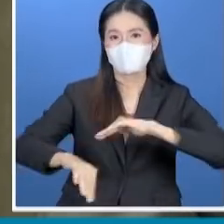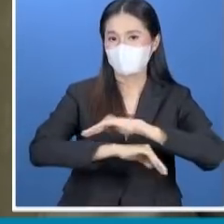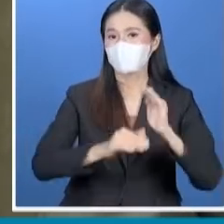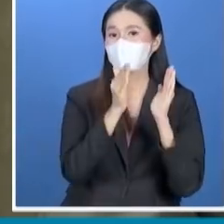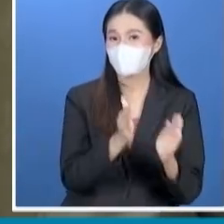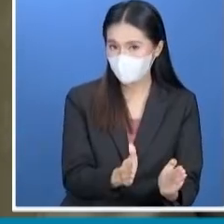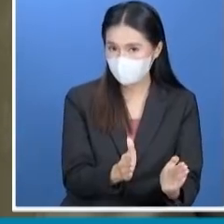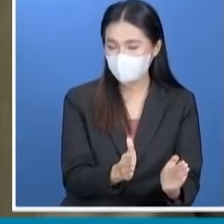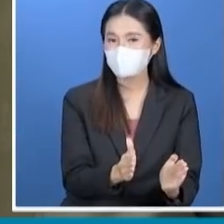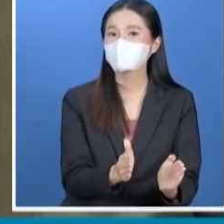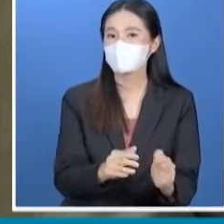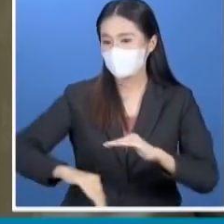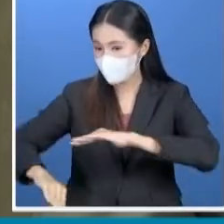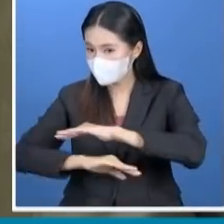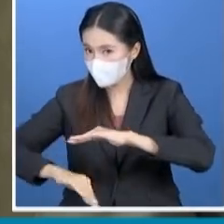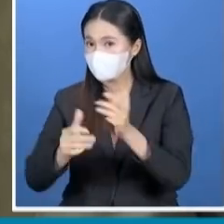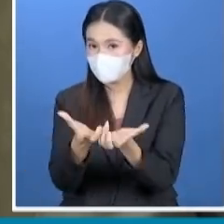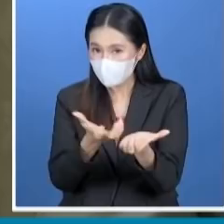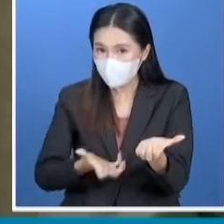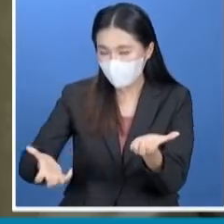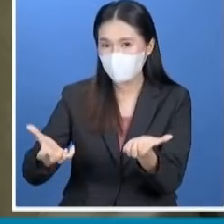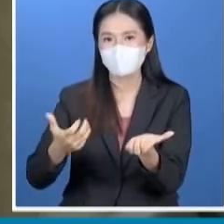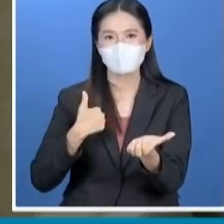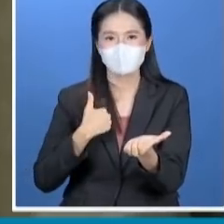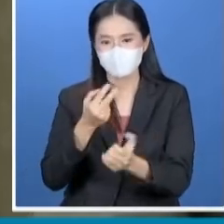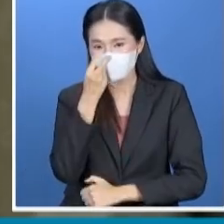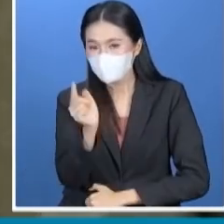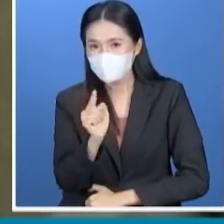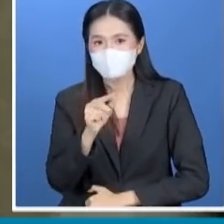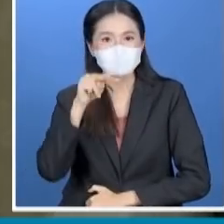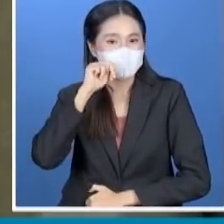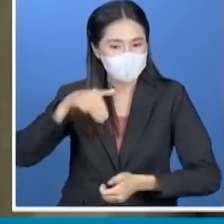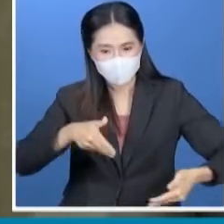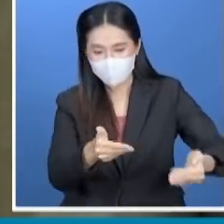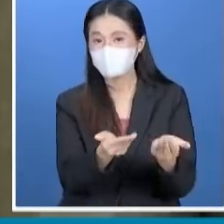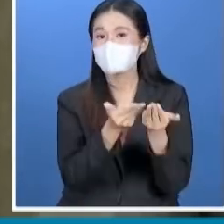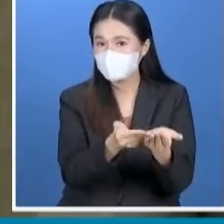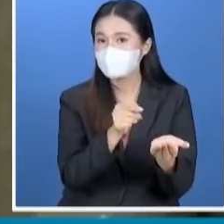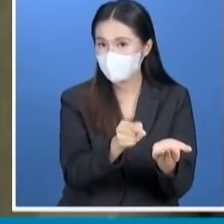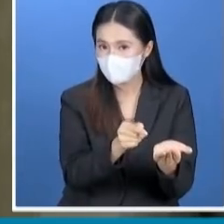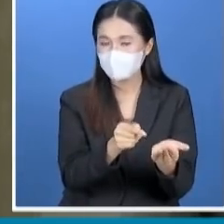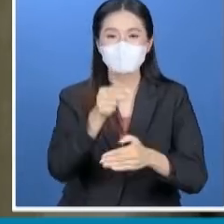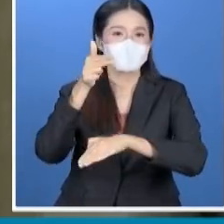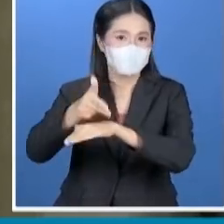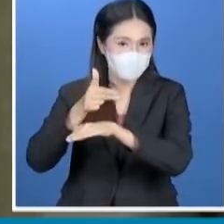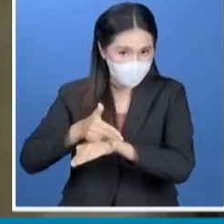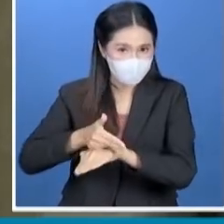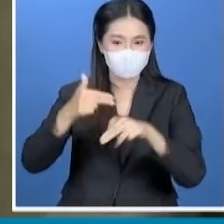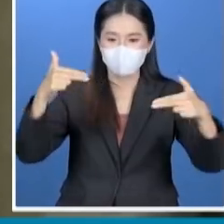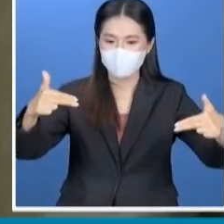คลนะครับพยานแวดล้อมลักษณะทางกายภาพของที่เกิดเหตุนะครับกล้อง